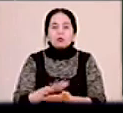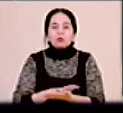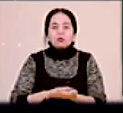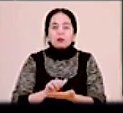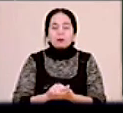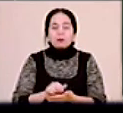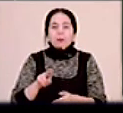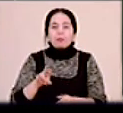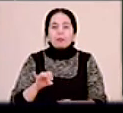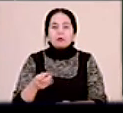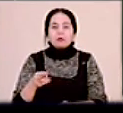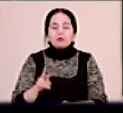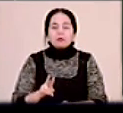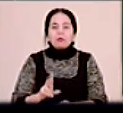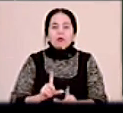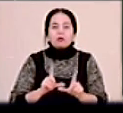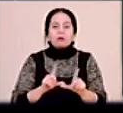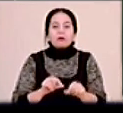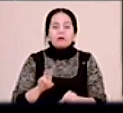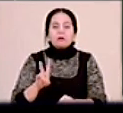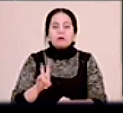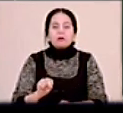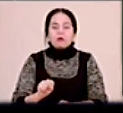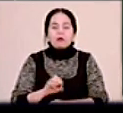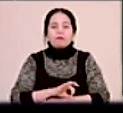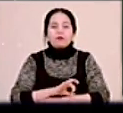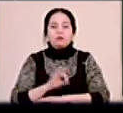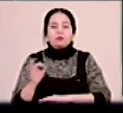Персию, отправился на восток.